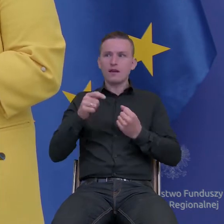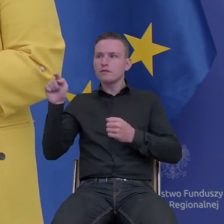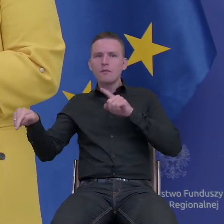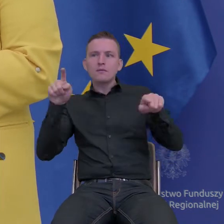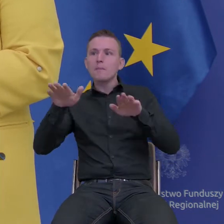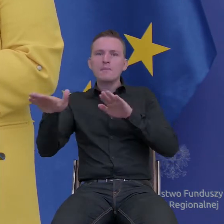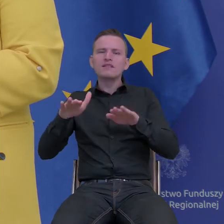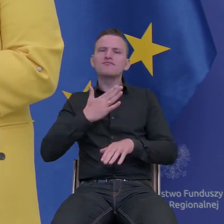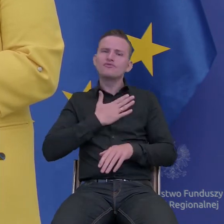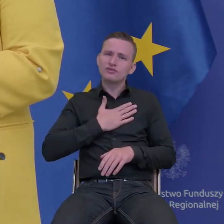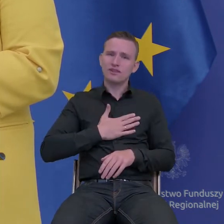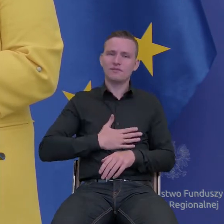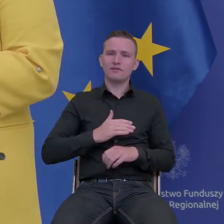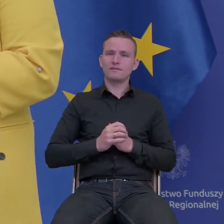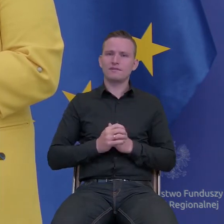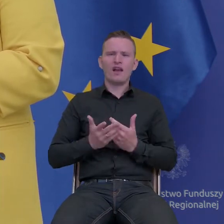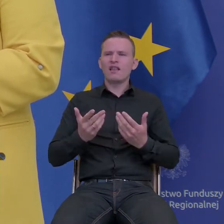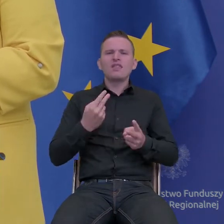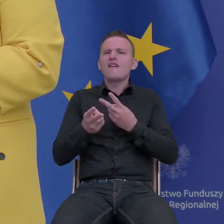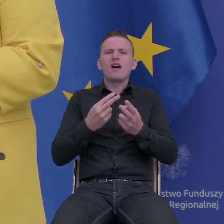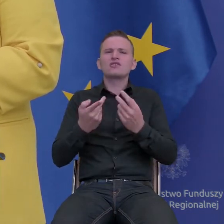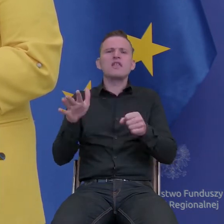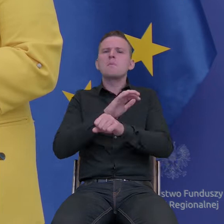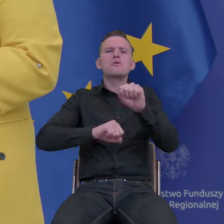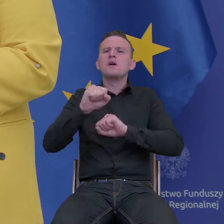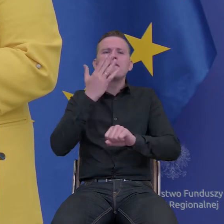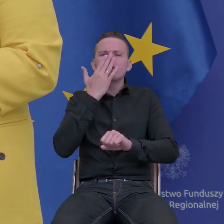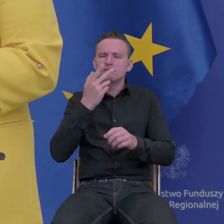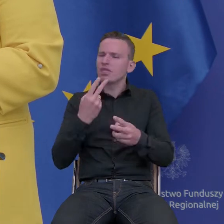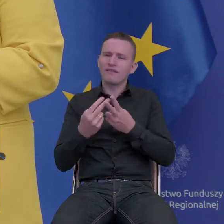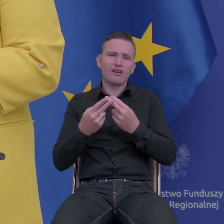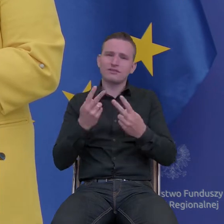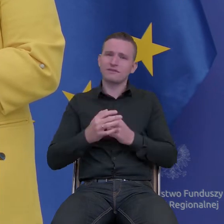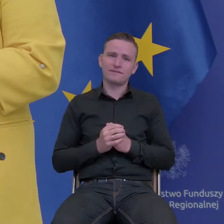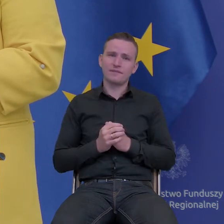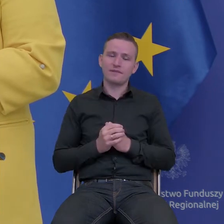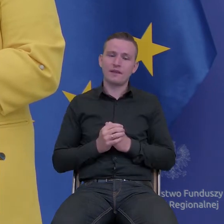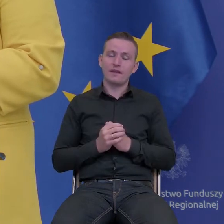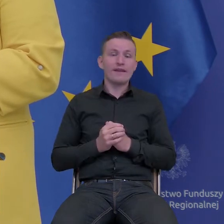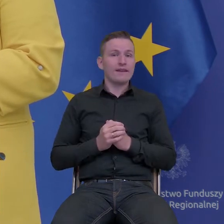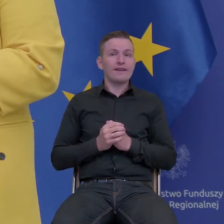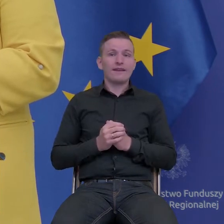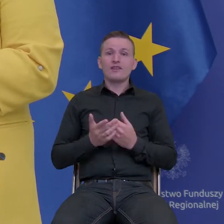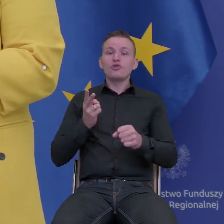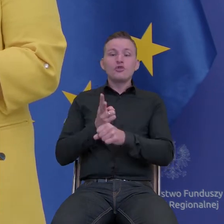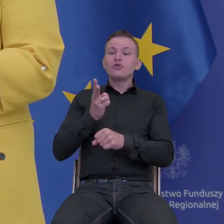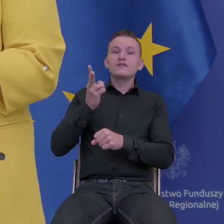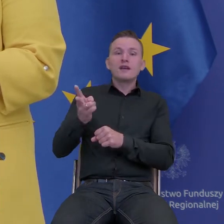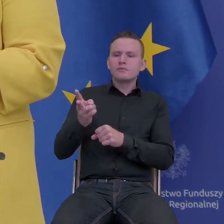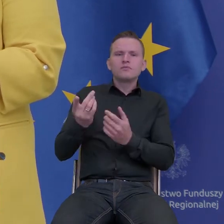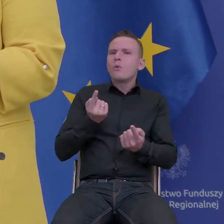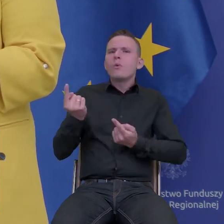aby zapewnić równy dostęp. Dostęp do produktów, usług, do przestrzeni dla